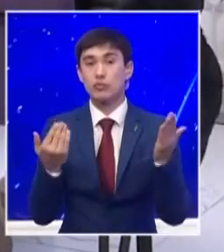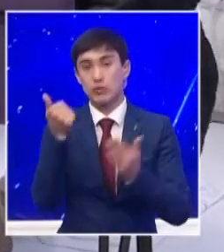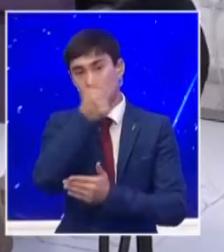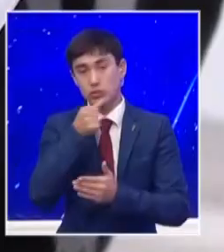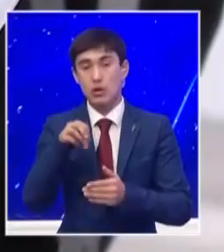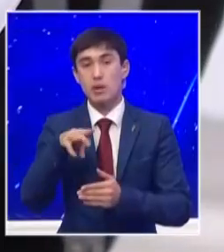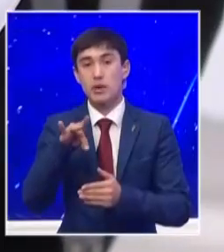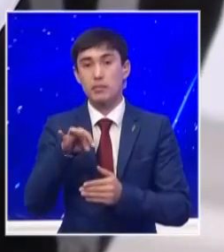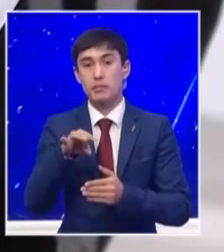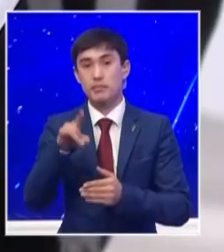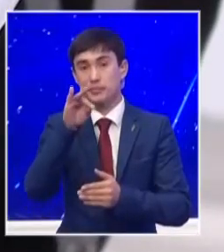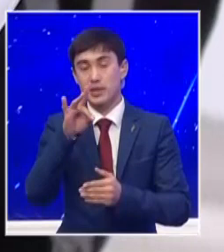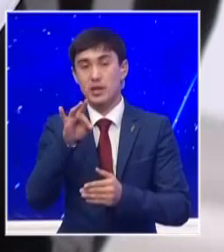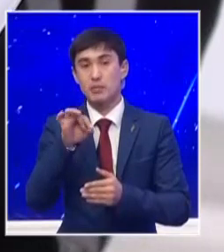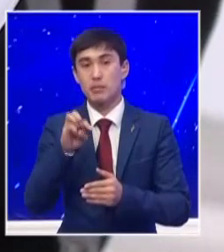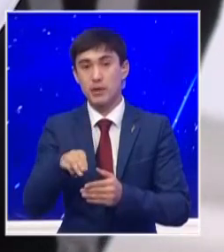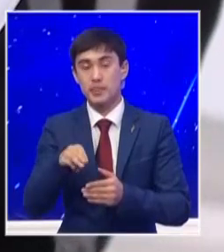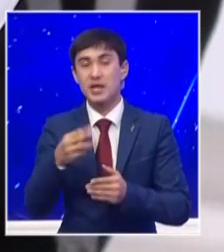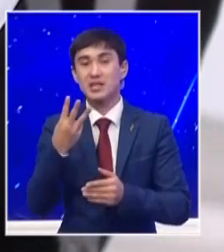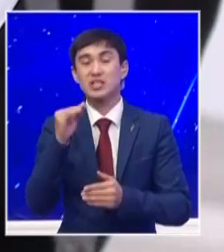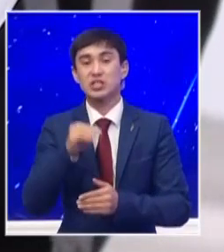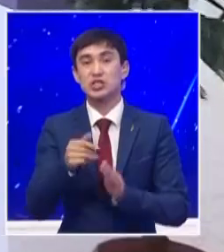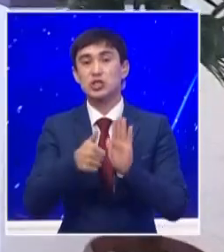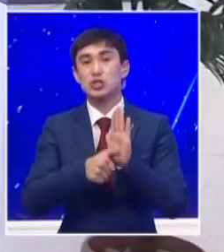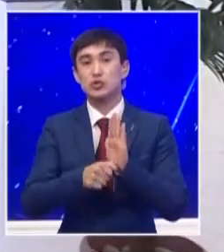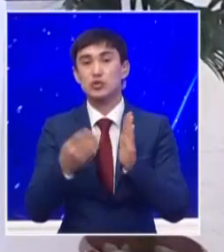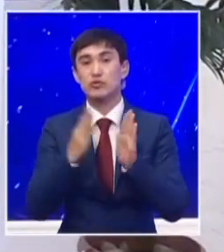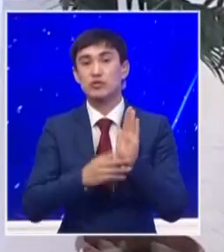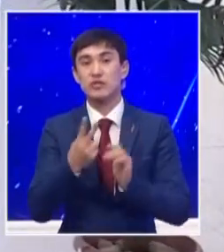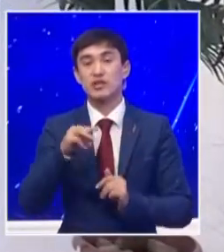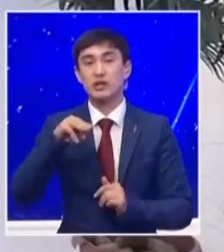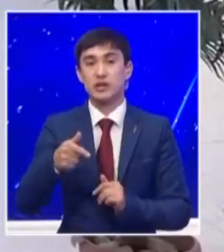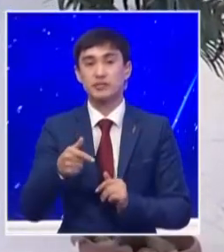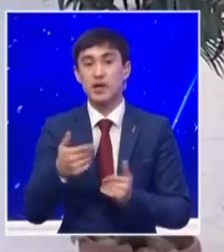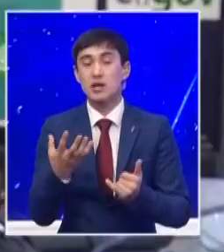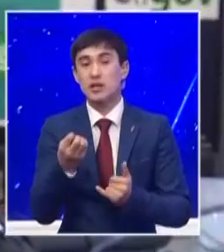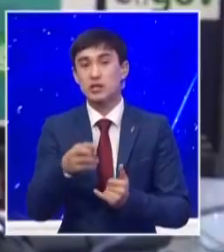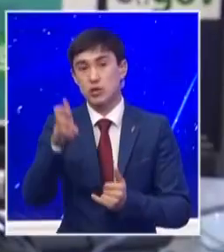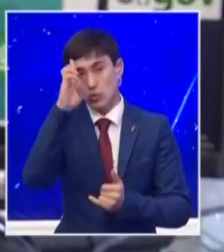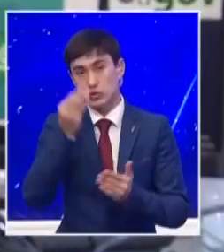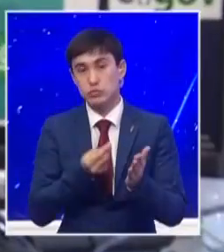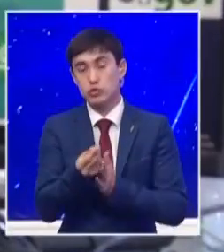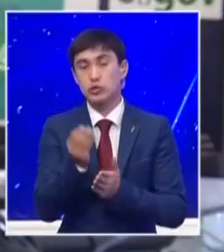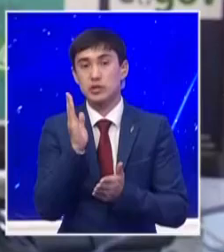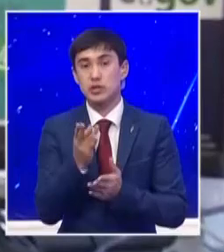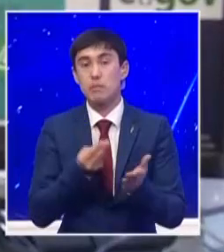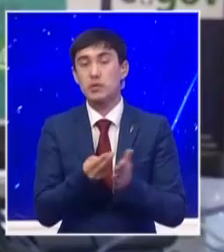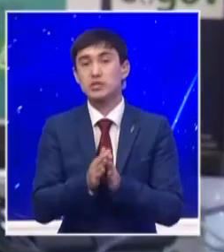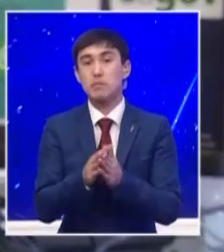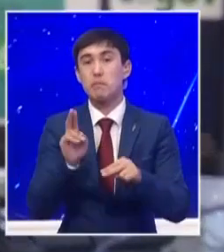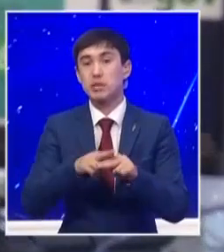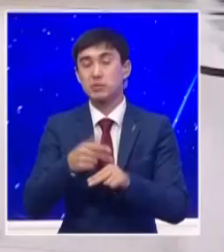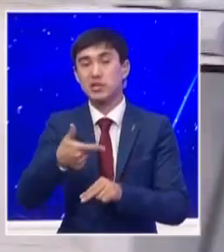месячный расчётный показатель составляет 3.000 692 тенге а также госпошлина за выдачу паспорта